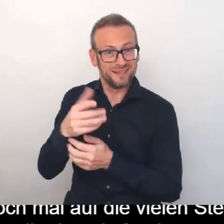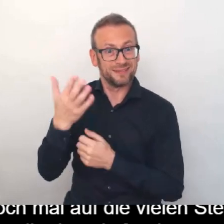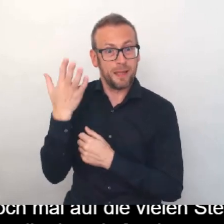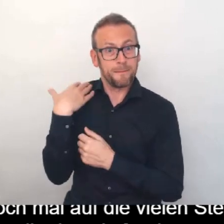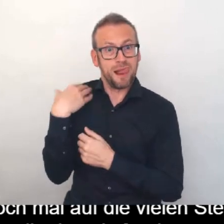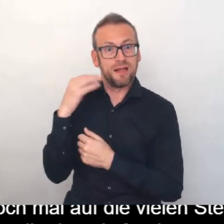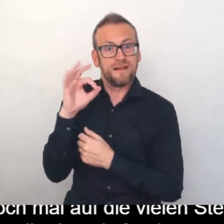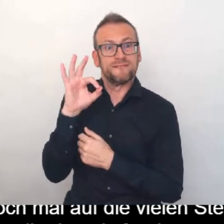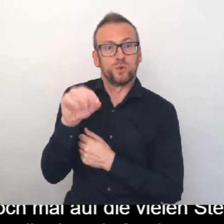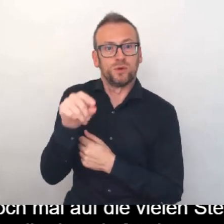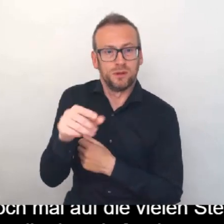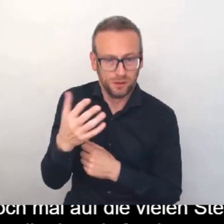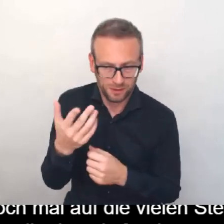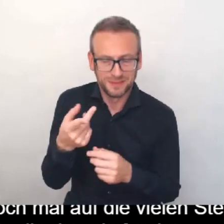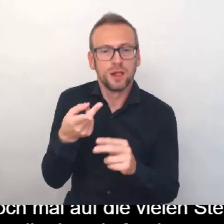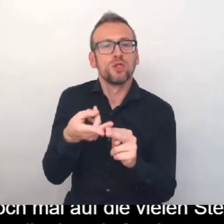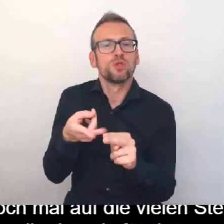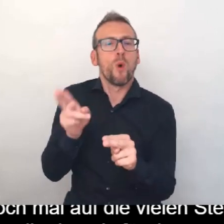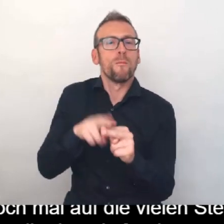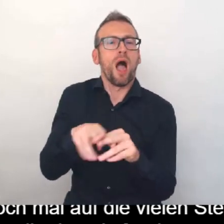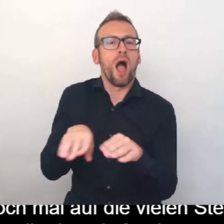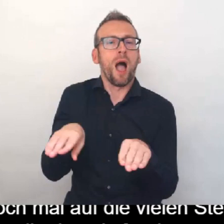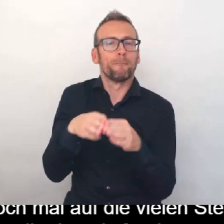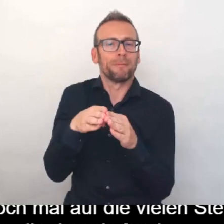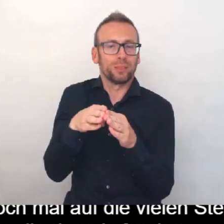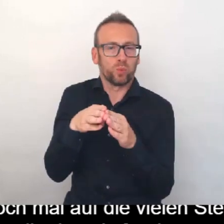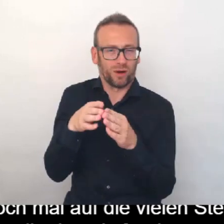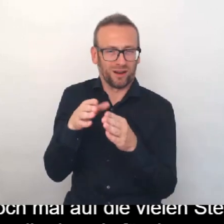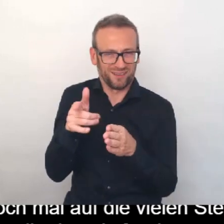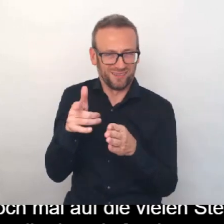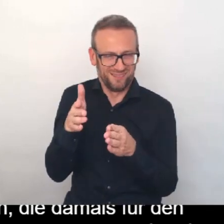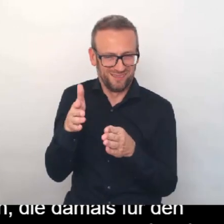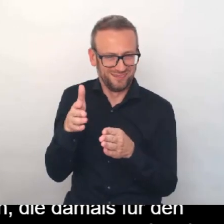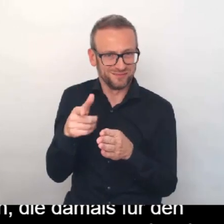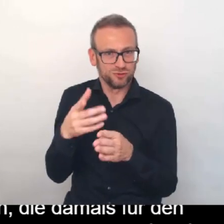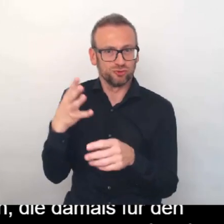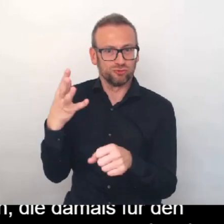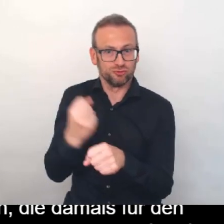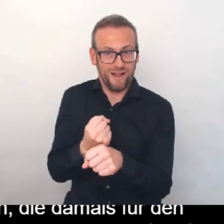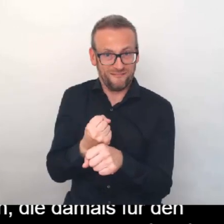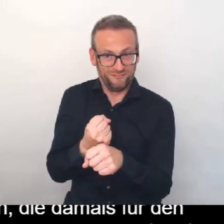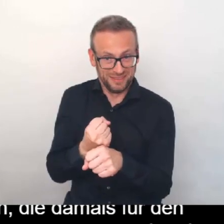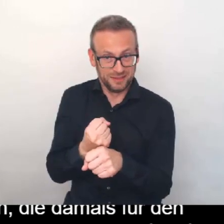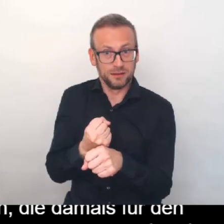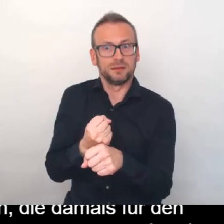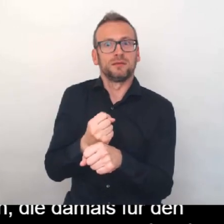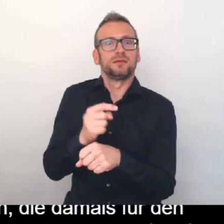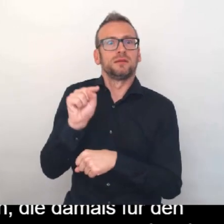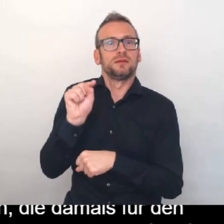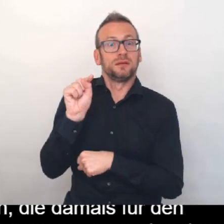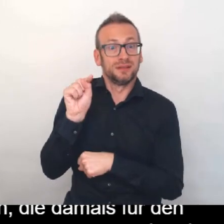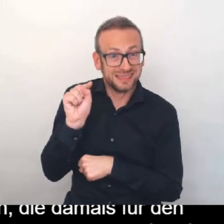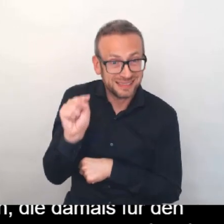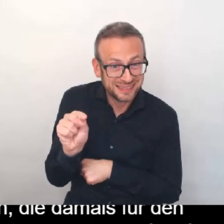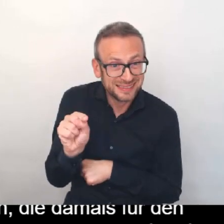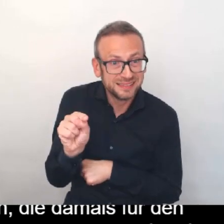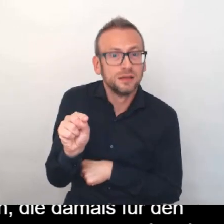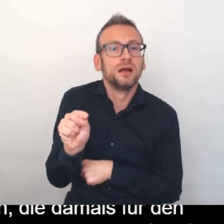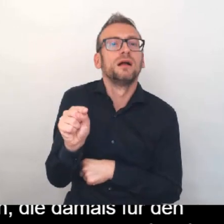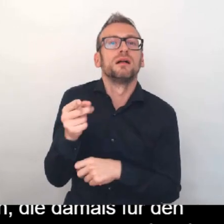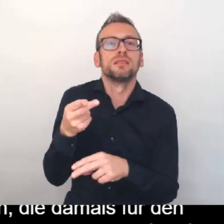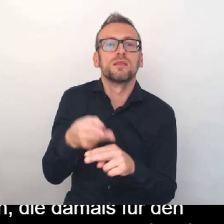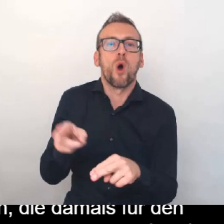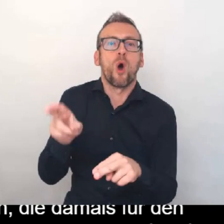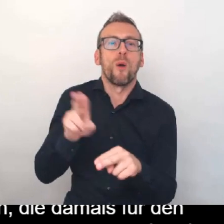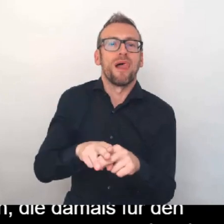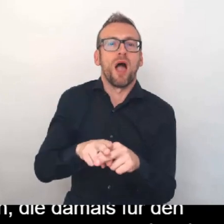Zeitliche Befristungen gehören ein Stück dazu im akademischen Umfeld, gerade wenn es um Qualifizierungsstellen geht. Aber durch diese Verstetigung der